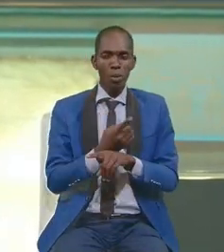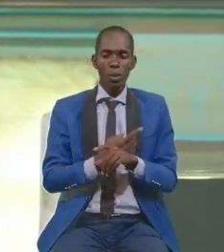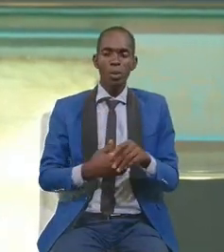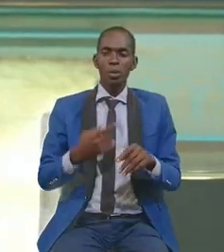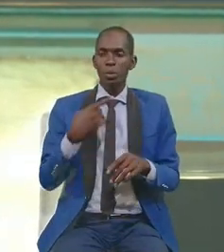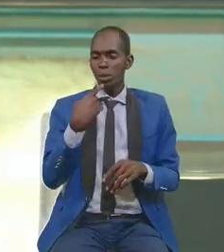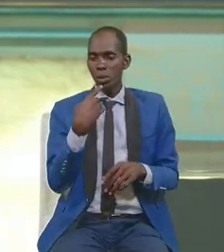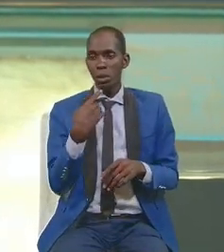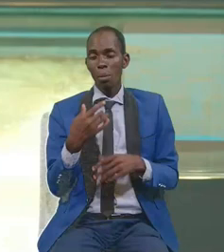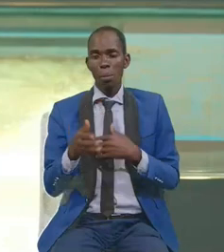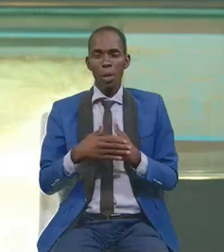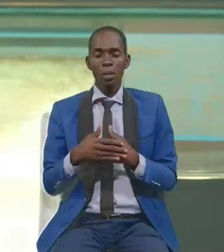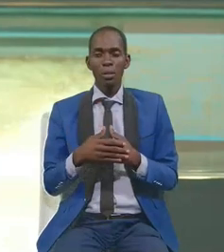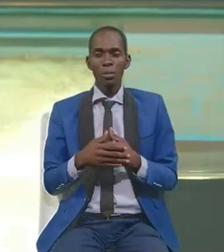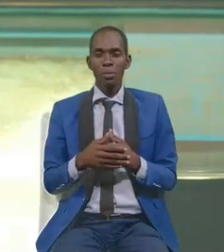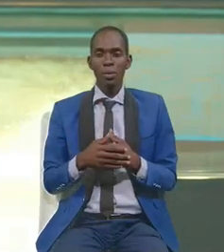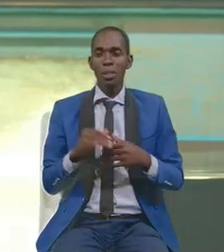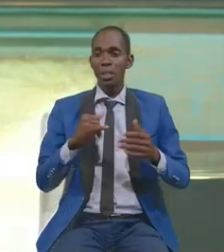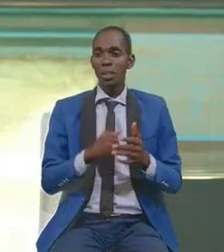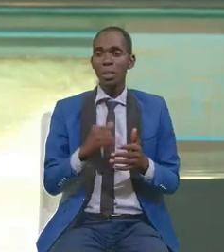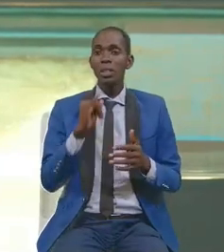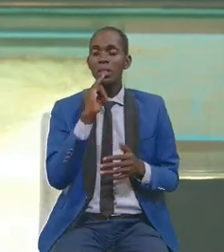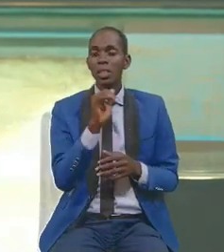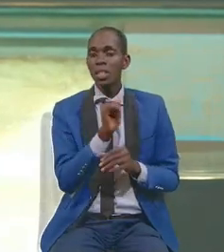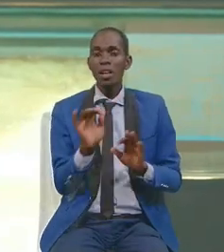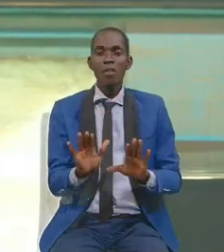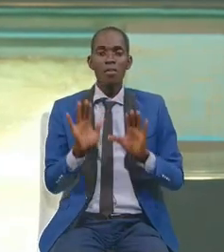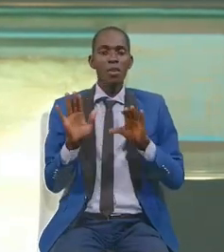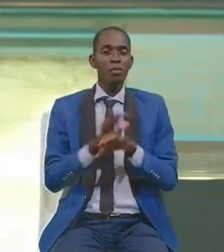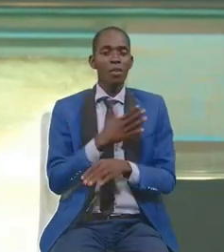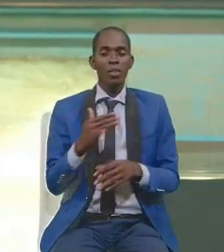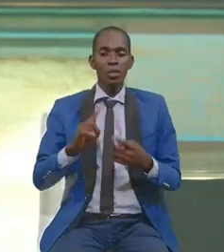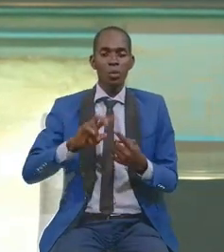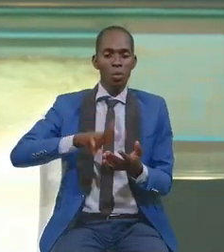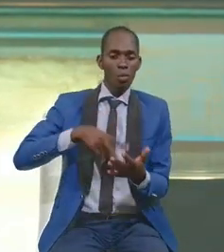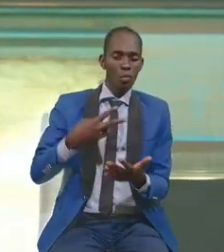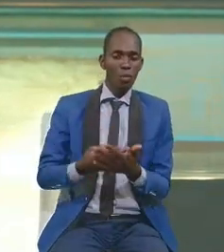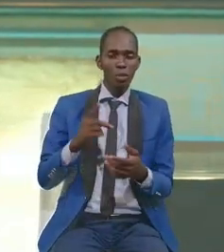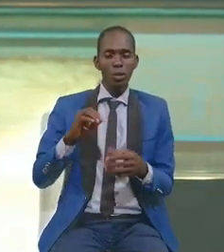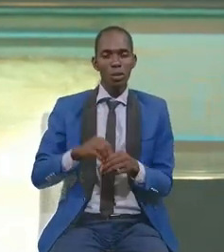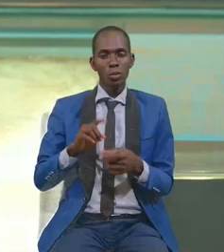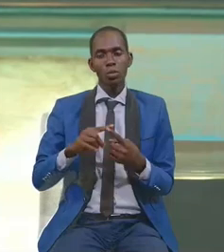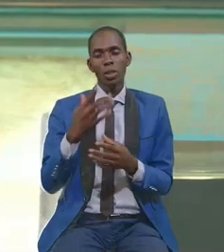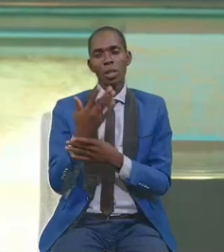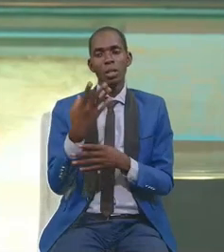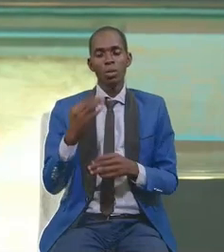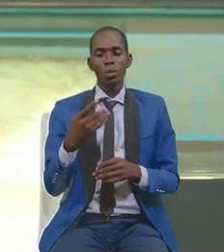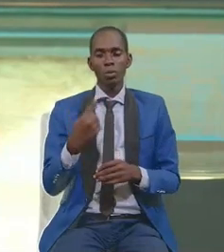peuple. C'est une chose terrible que de tomber entre les mains du Dieu